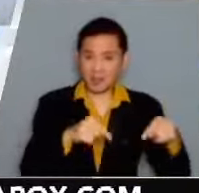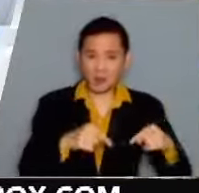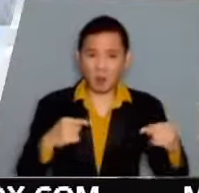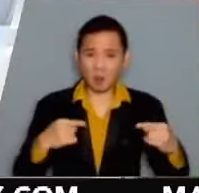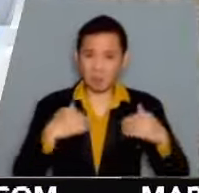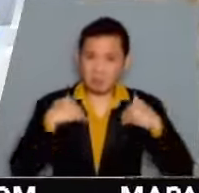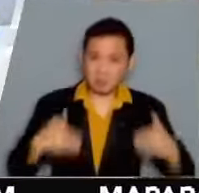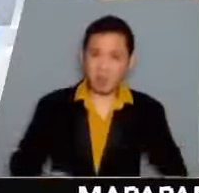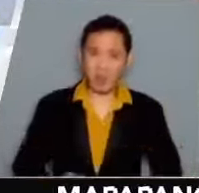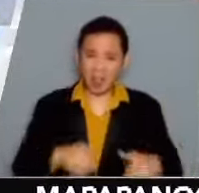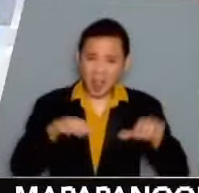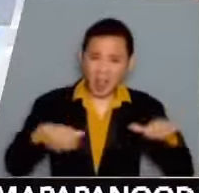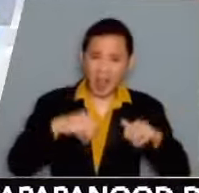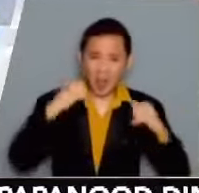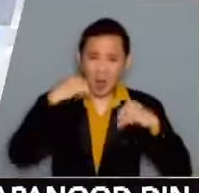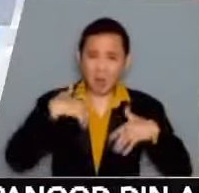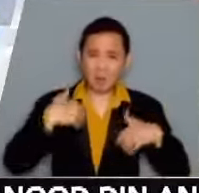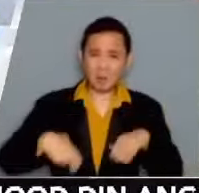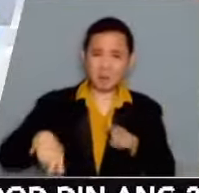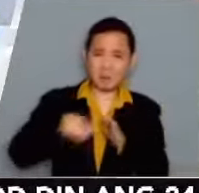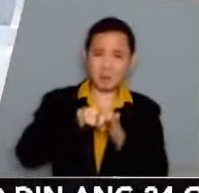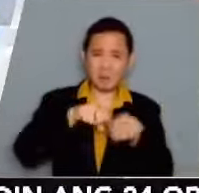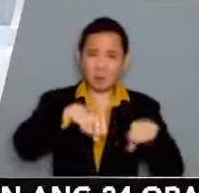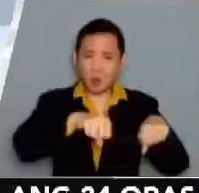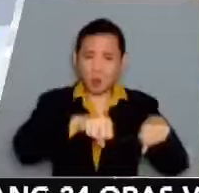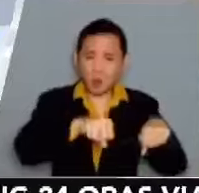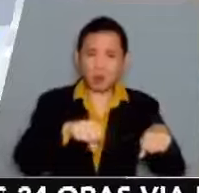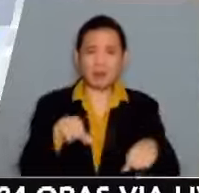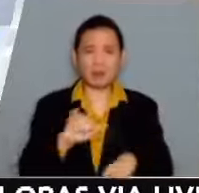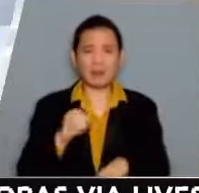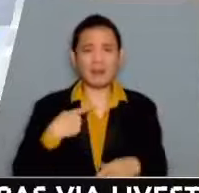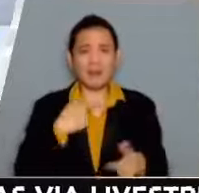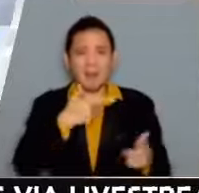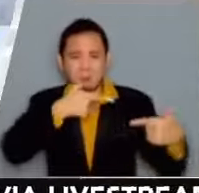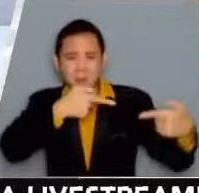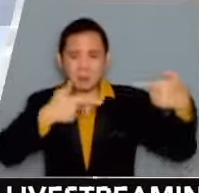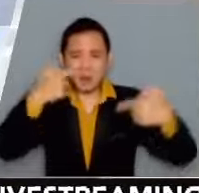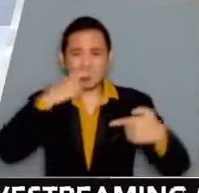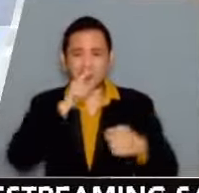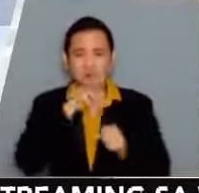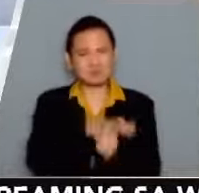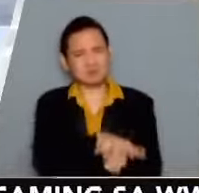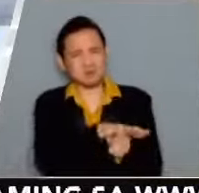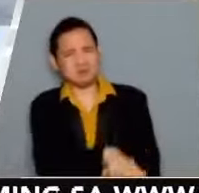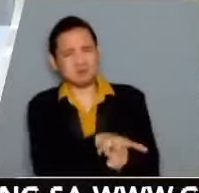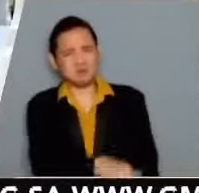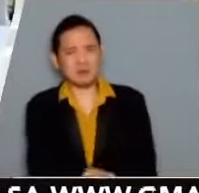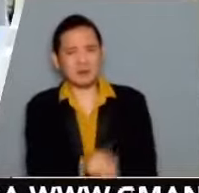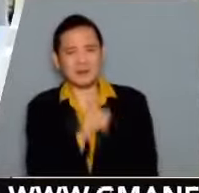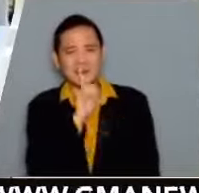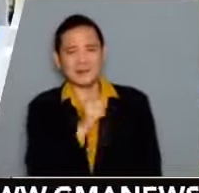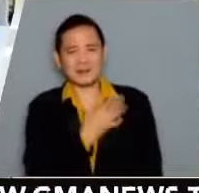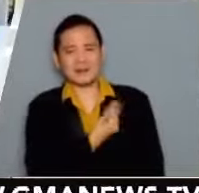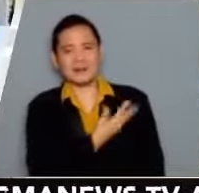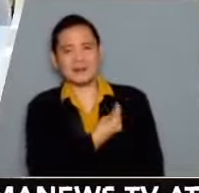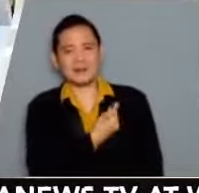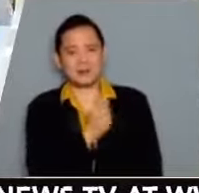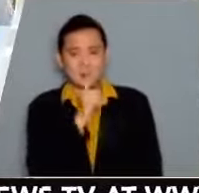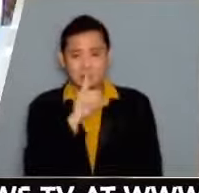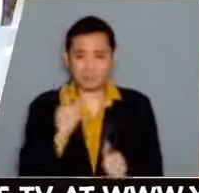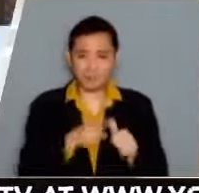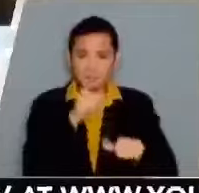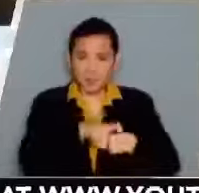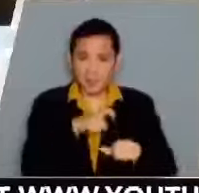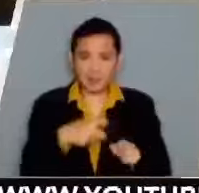ginagamit. Nagmumotor, tapos parang may barilan, tapos nakaka-stress. So nakakakaba po kasi ngayon lang ulit ako sumakay ng